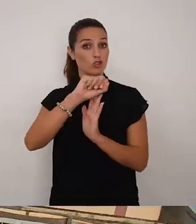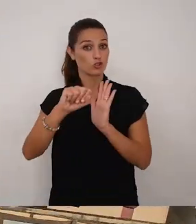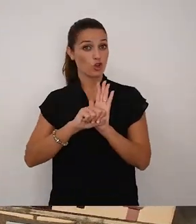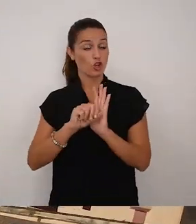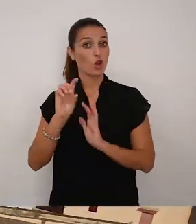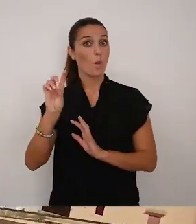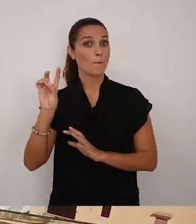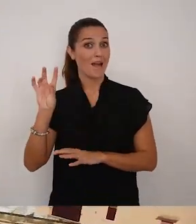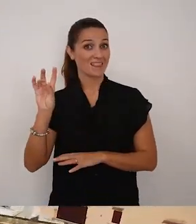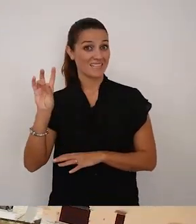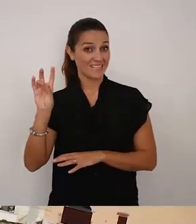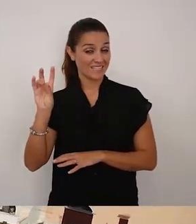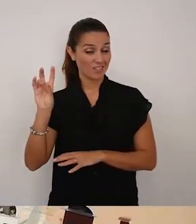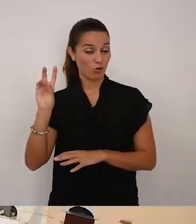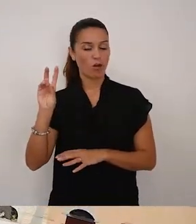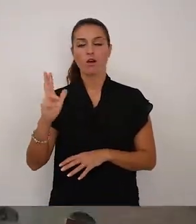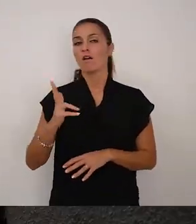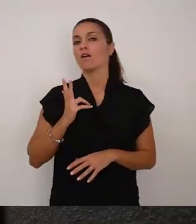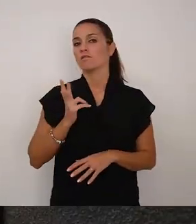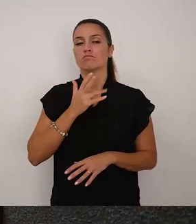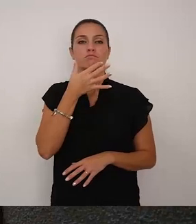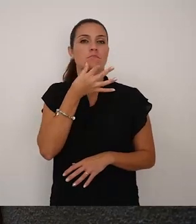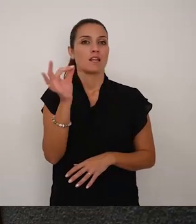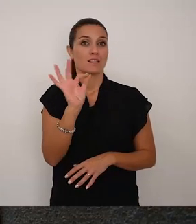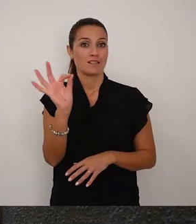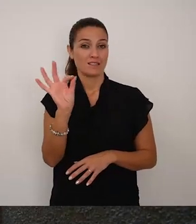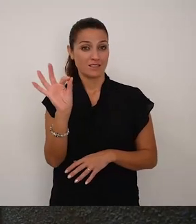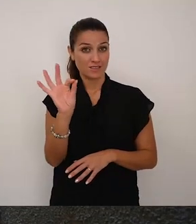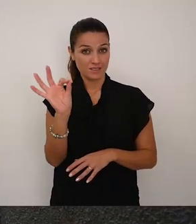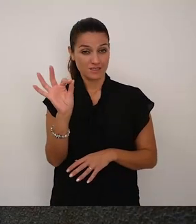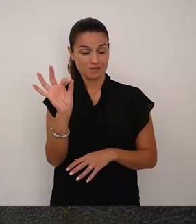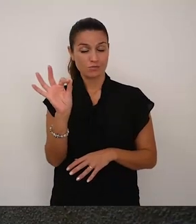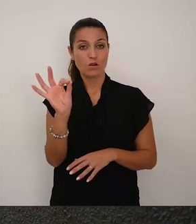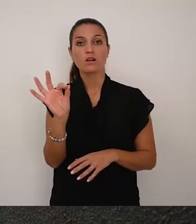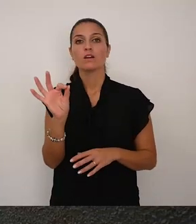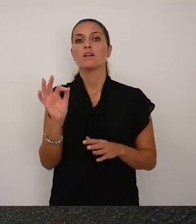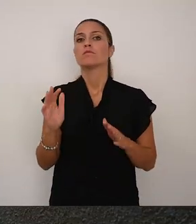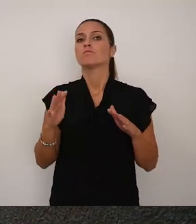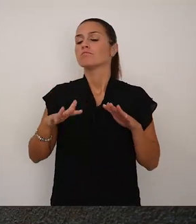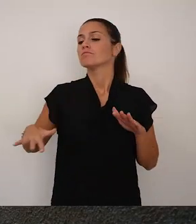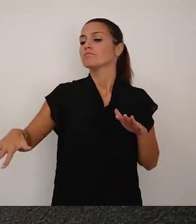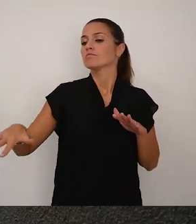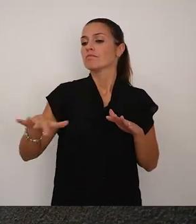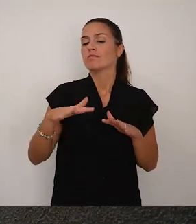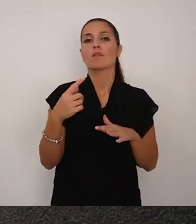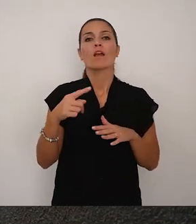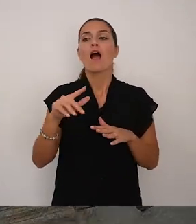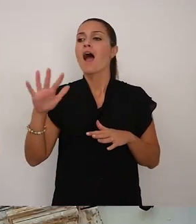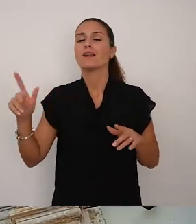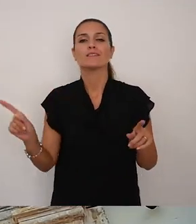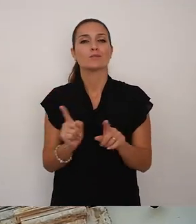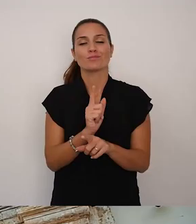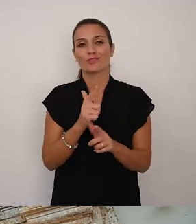Il centro storico di Matino è uno scrigno di deliziose bellezze, incastonate in un paesaggio urbano unico nel suo